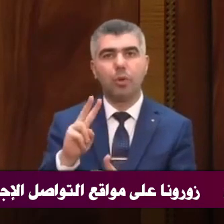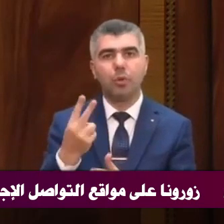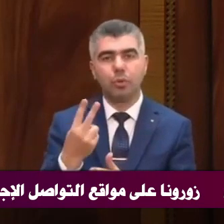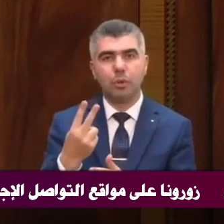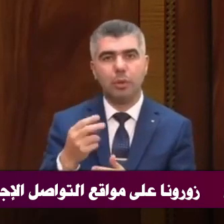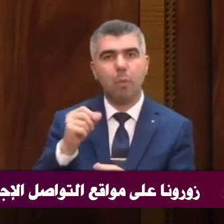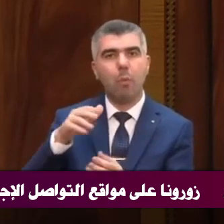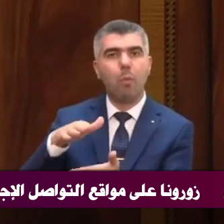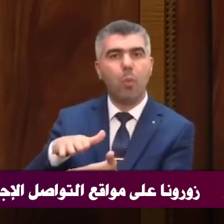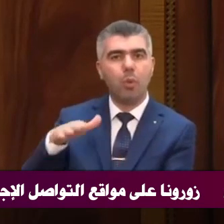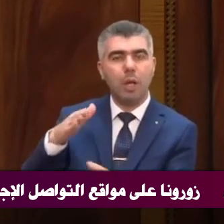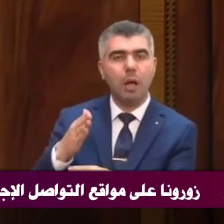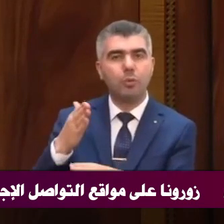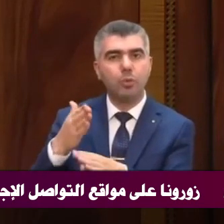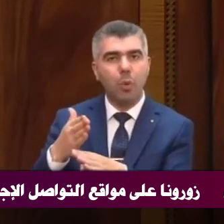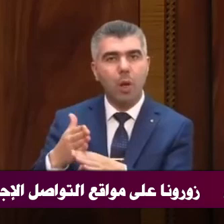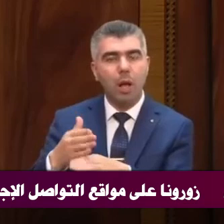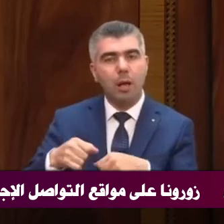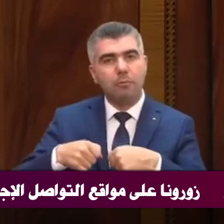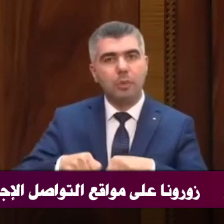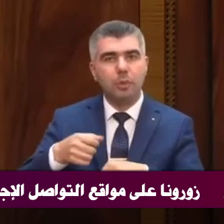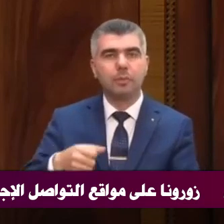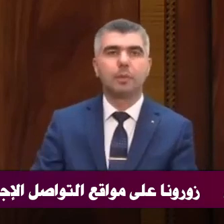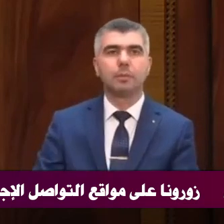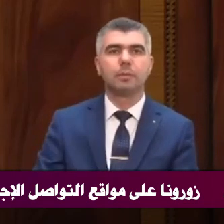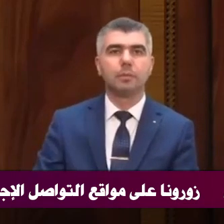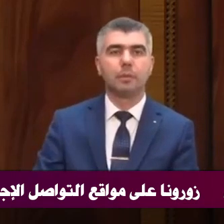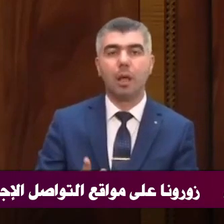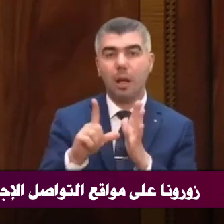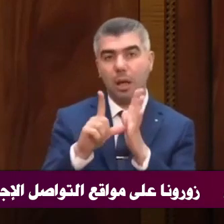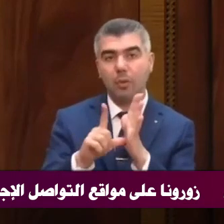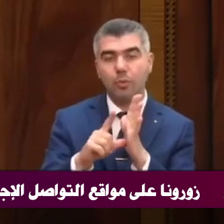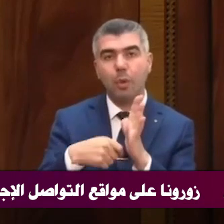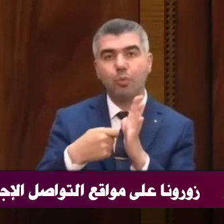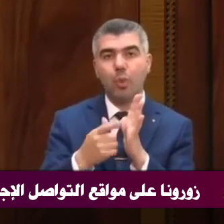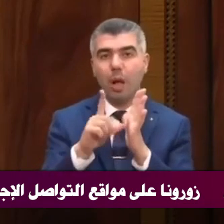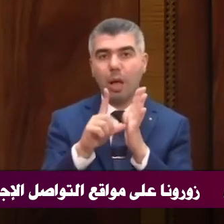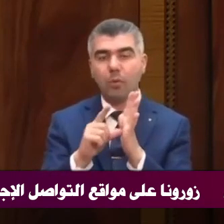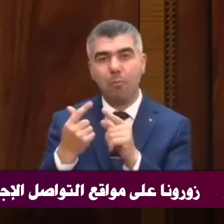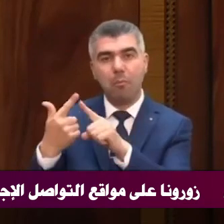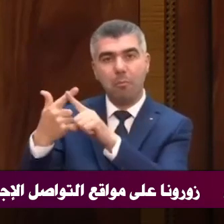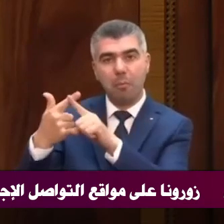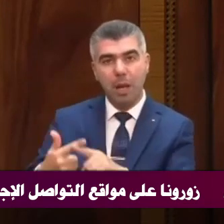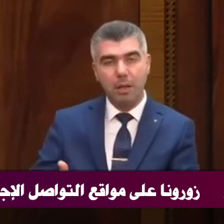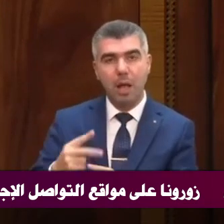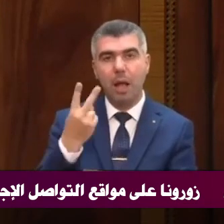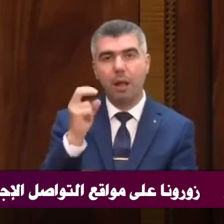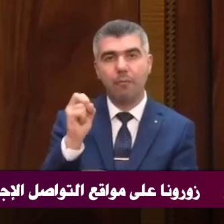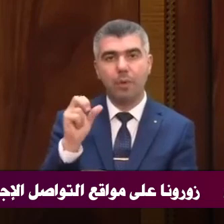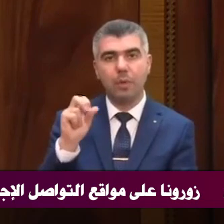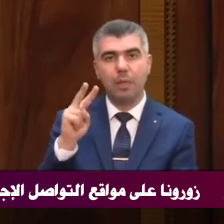بغاز البوتان والسكر والدقيق المدعم. قانون أو مشروع قانون المالي لسنة